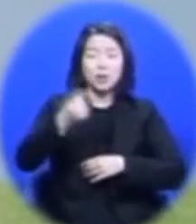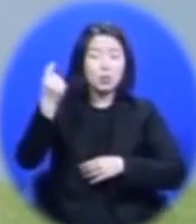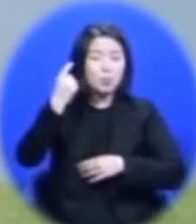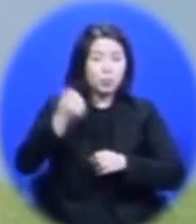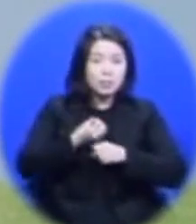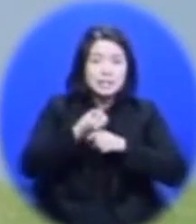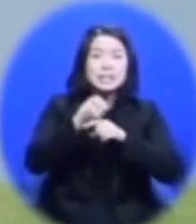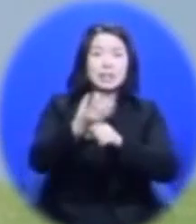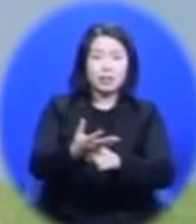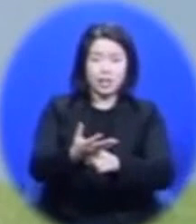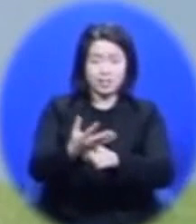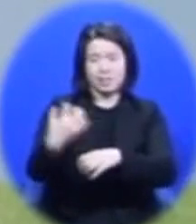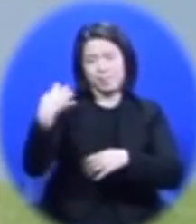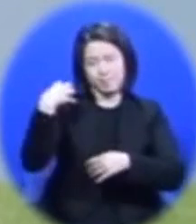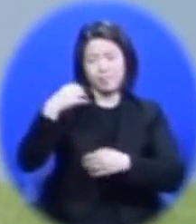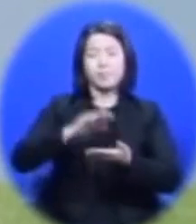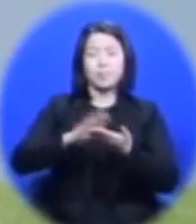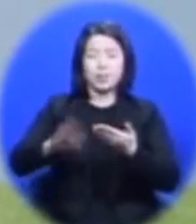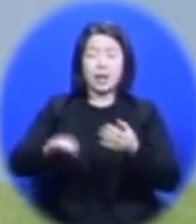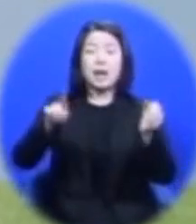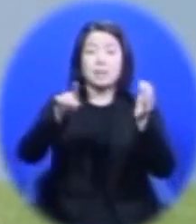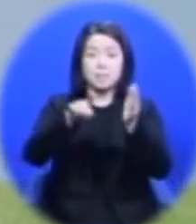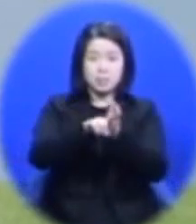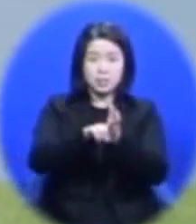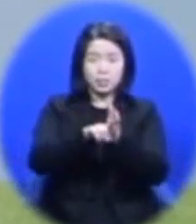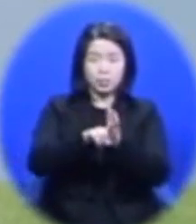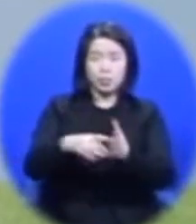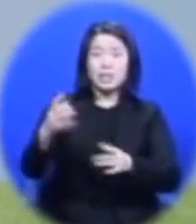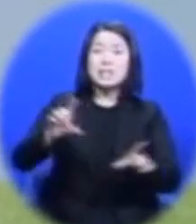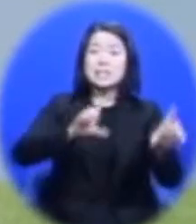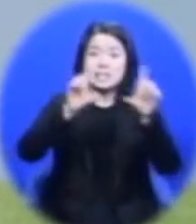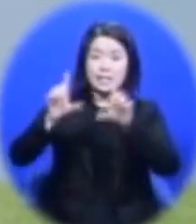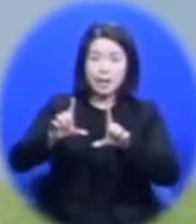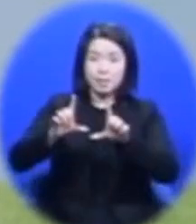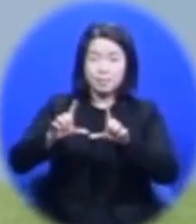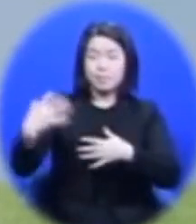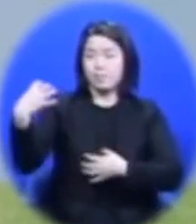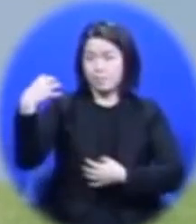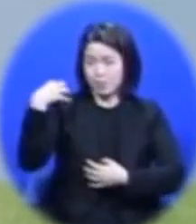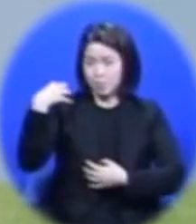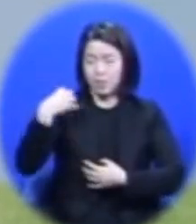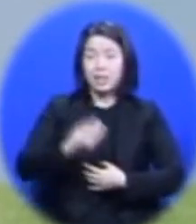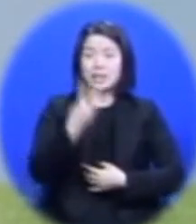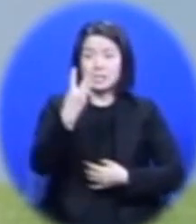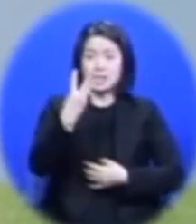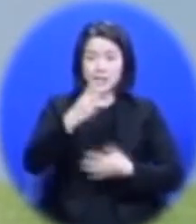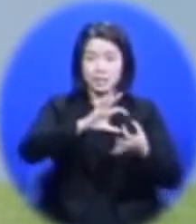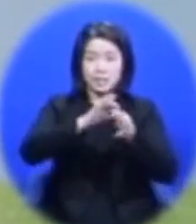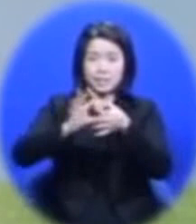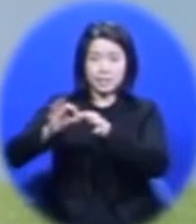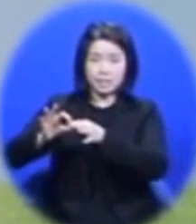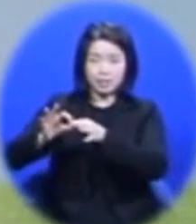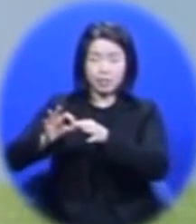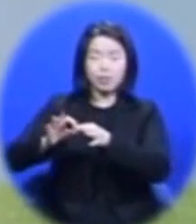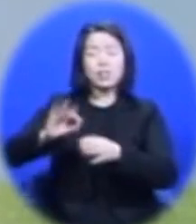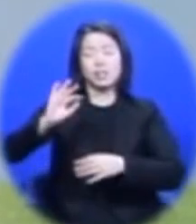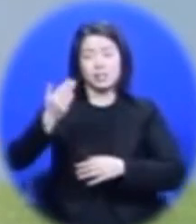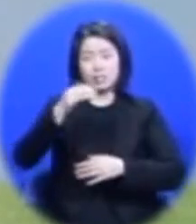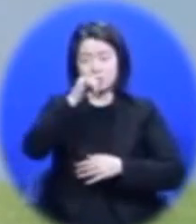전하는 사명입니다. 믿음과 삶과 사명이 세 가지 고리가 연결되어